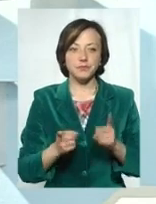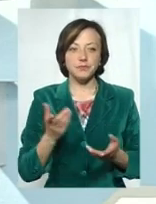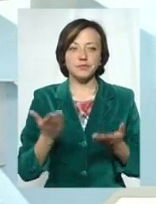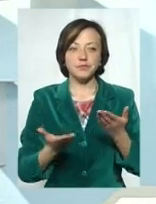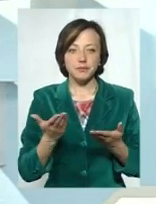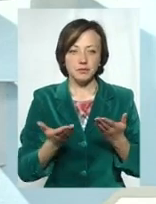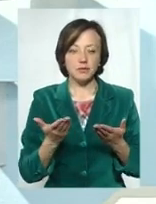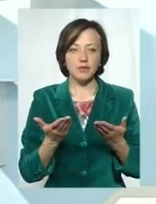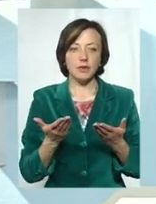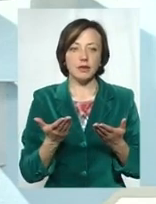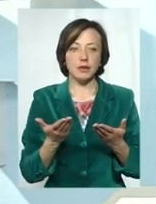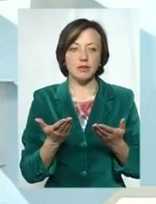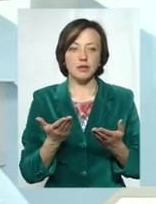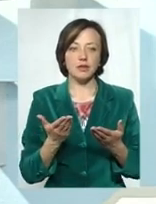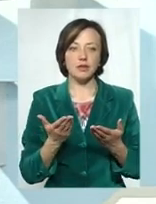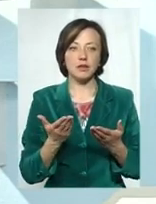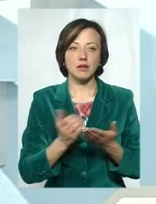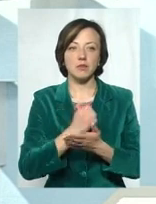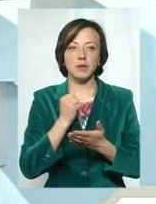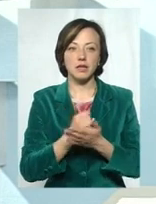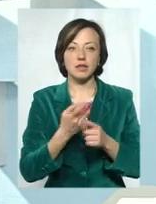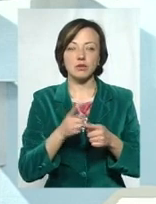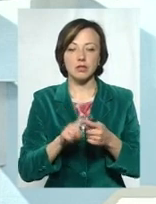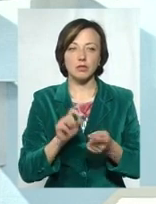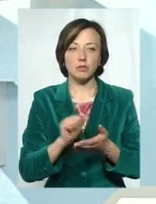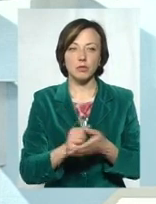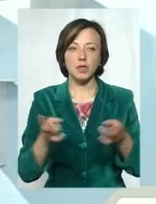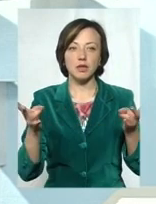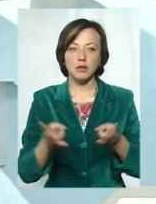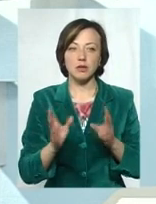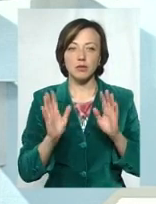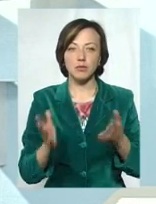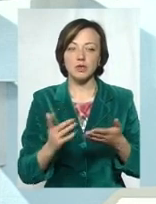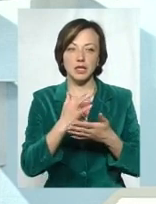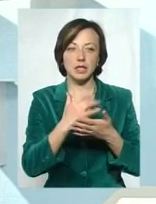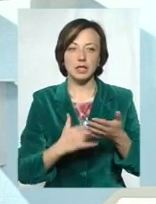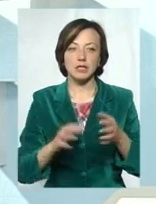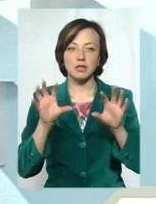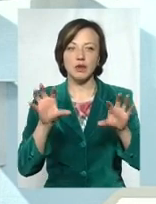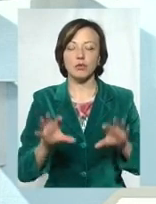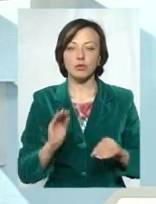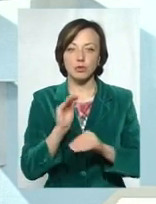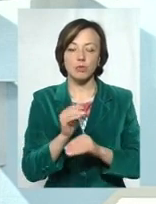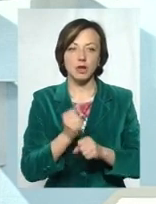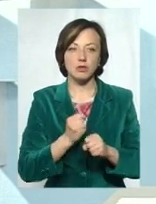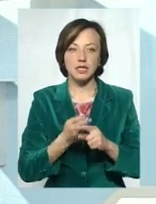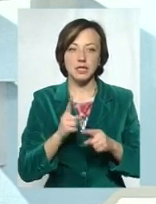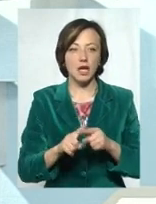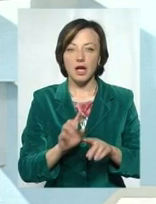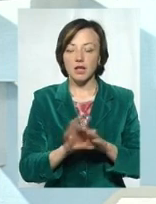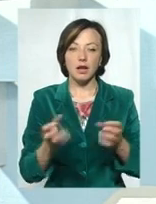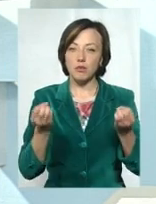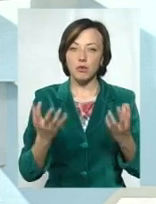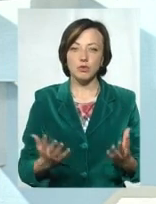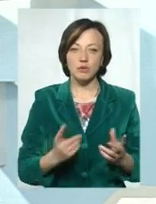урядом прийнято цей законодавчий акт, то потребувати буде низка ще законів, допрацювати напрацювань низка, тому що це не просто